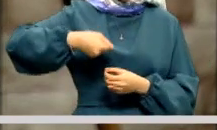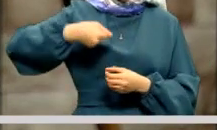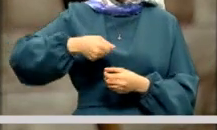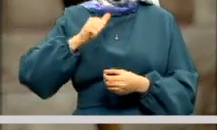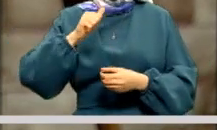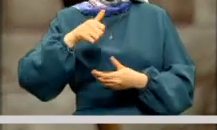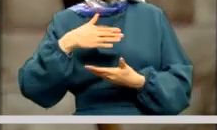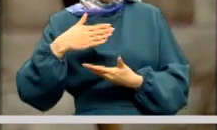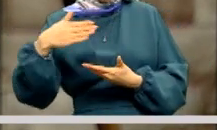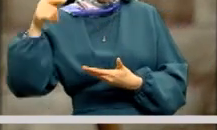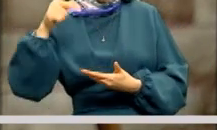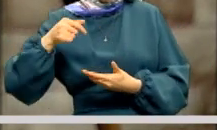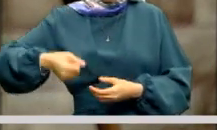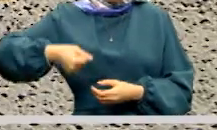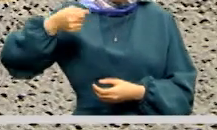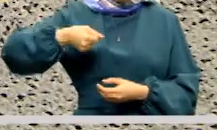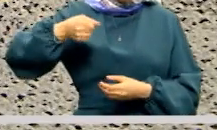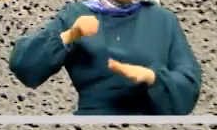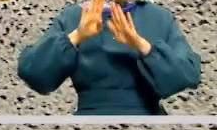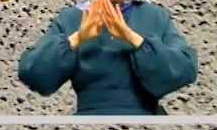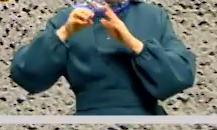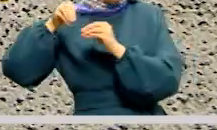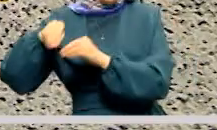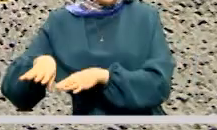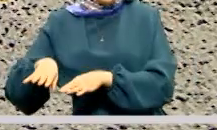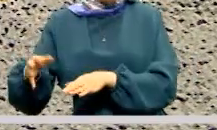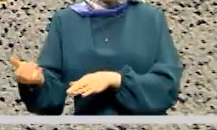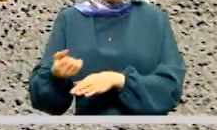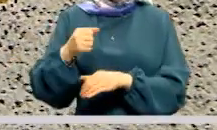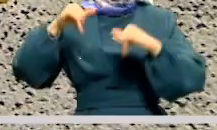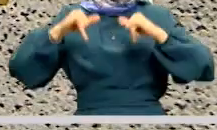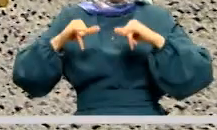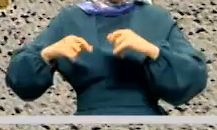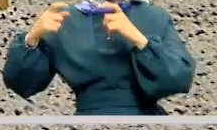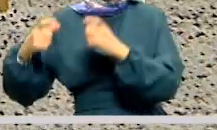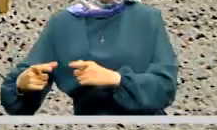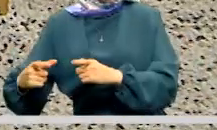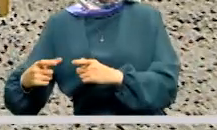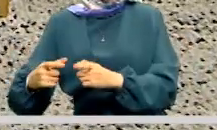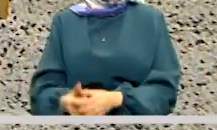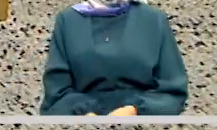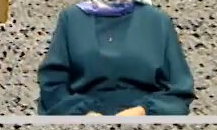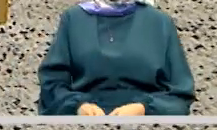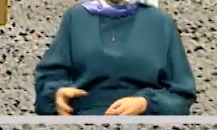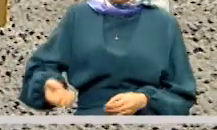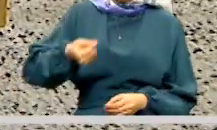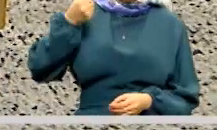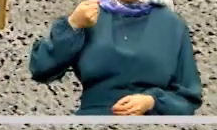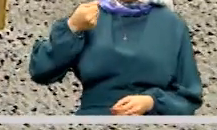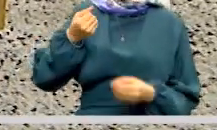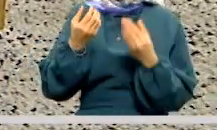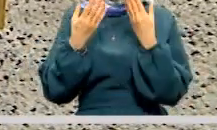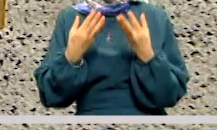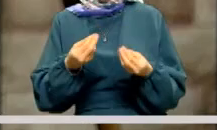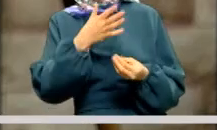o marketin kapısına bırakıp geldiğimde aynı yerden hiç hareket bile edilmemiş halde aldığıma çok